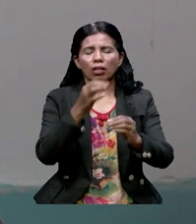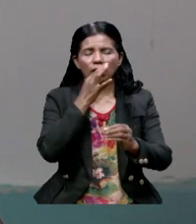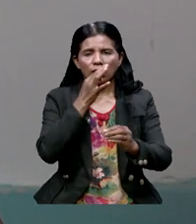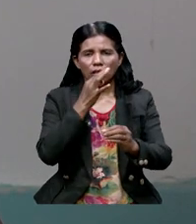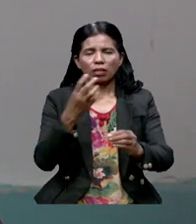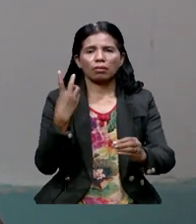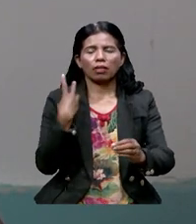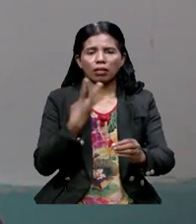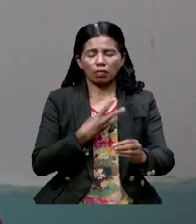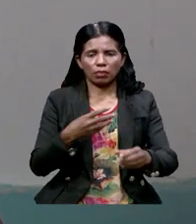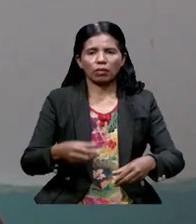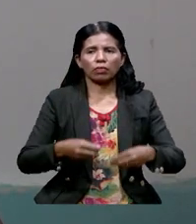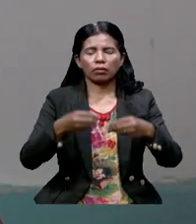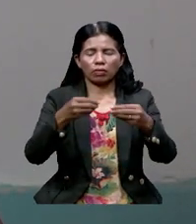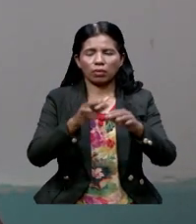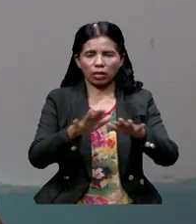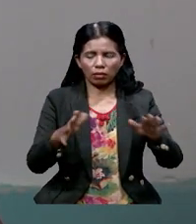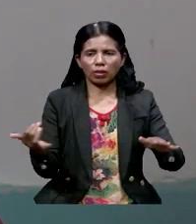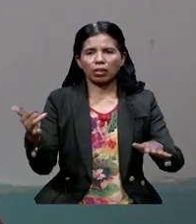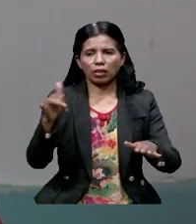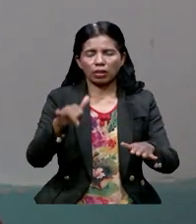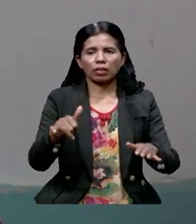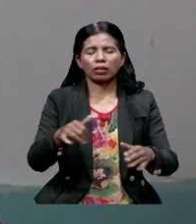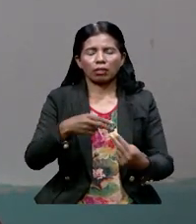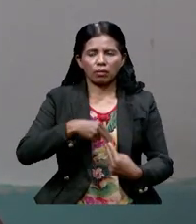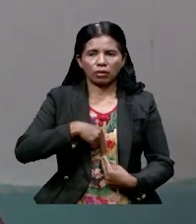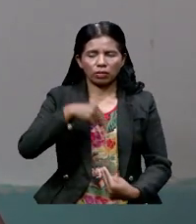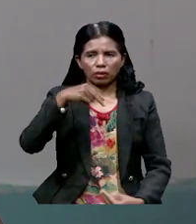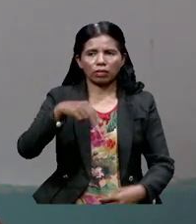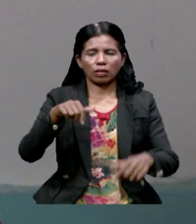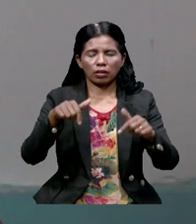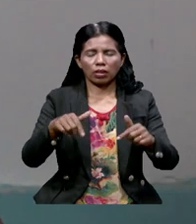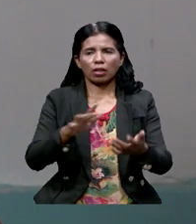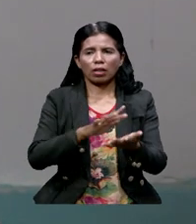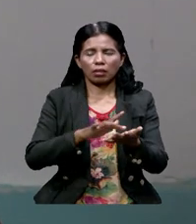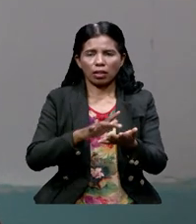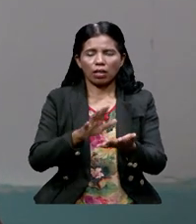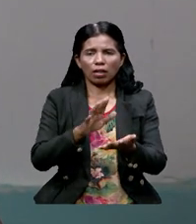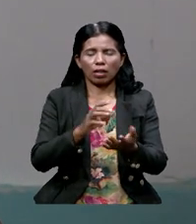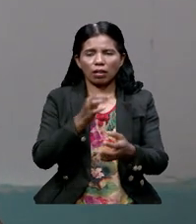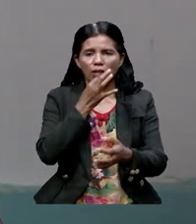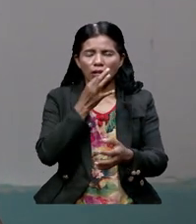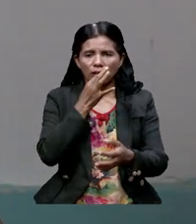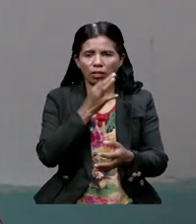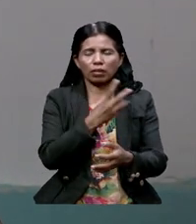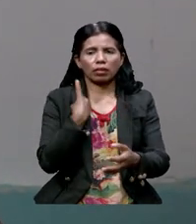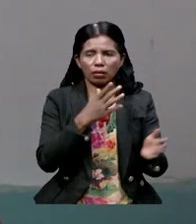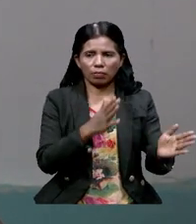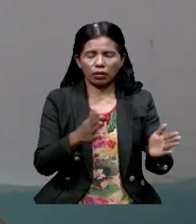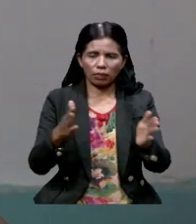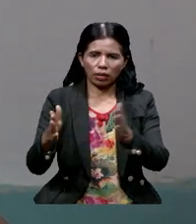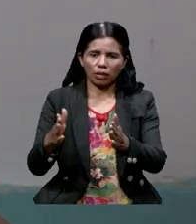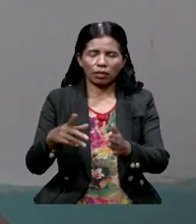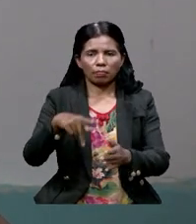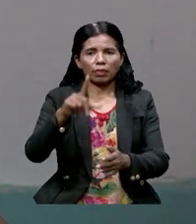tu, fo ba la barsire ne be maho malnutrisaun, hane stok ai hane maka kita prepara maka ai han plampinat,